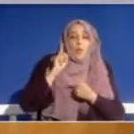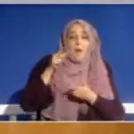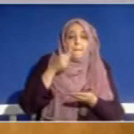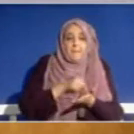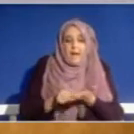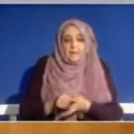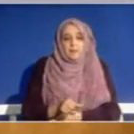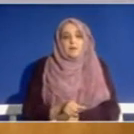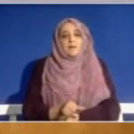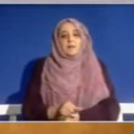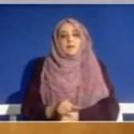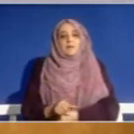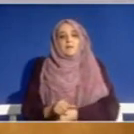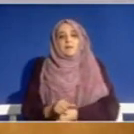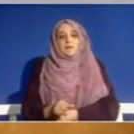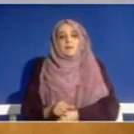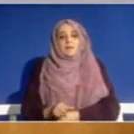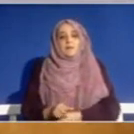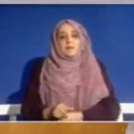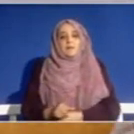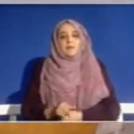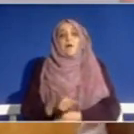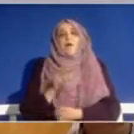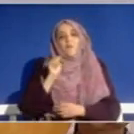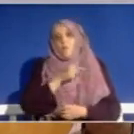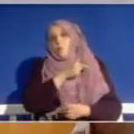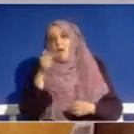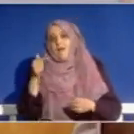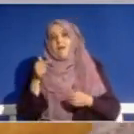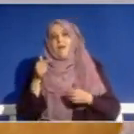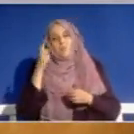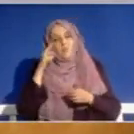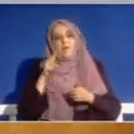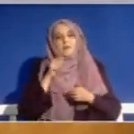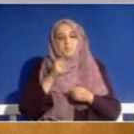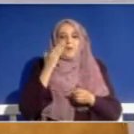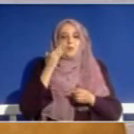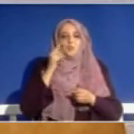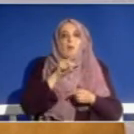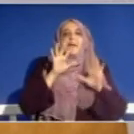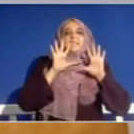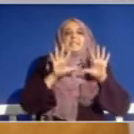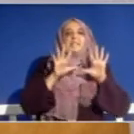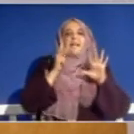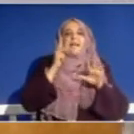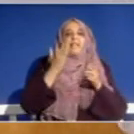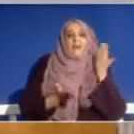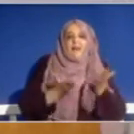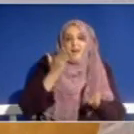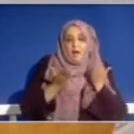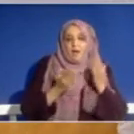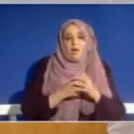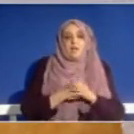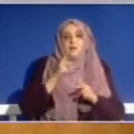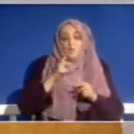كان تعلق بالزكاة لازم تخصمه من وعاء الزكاة. معناه إذا عندي 10 قناطر هذا